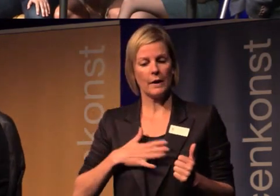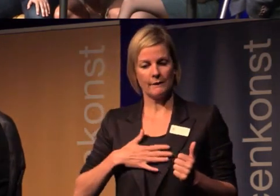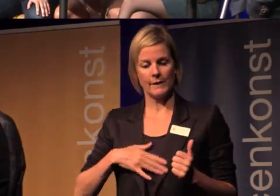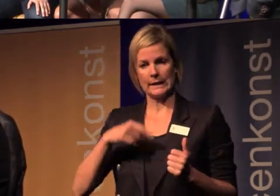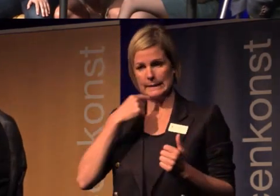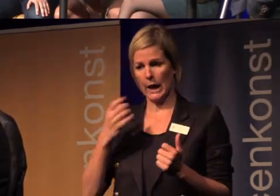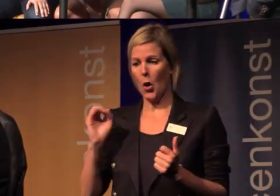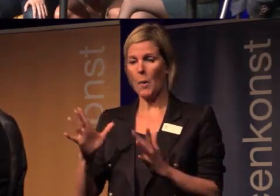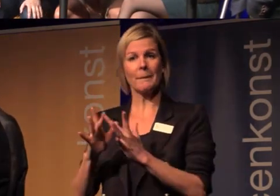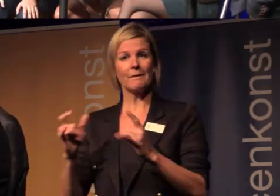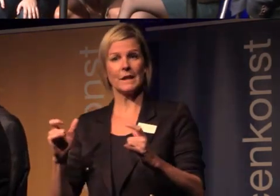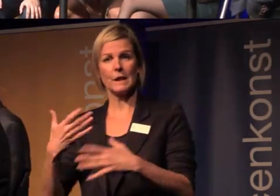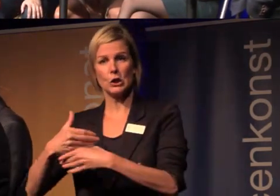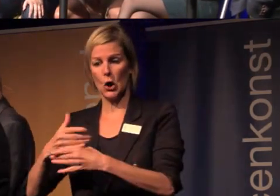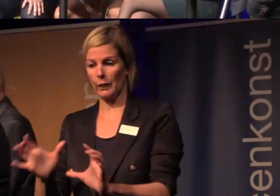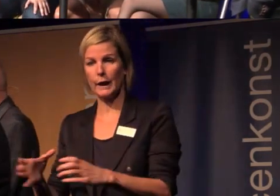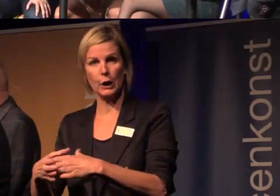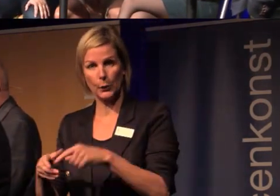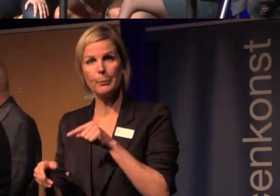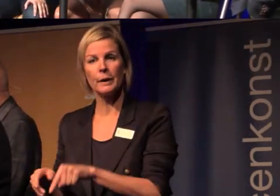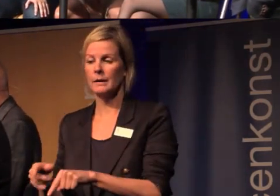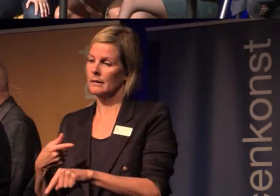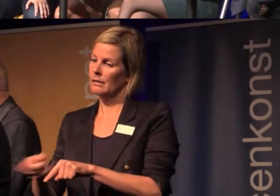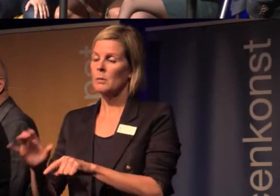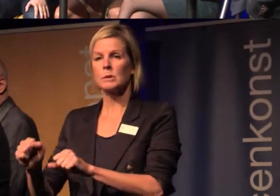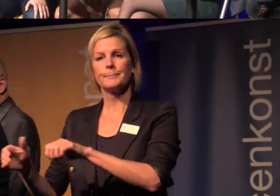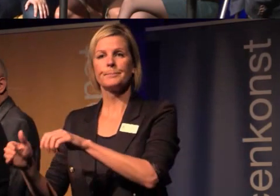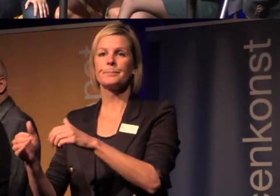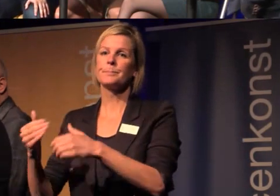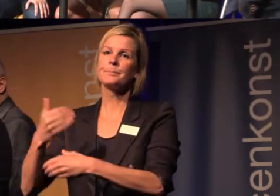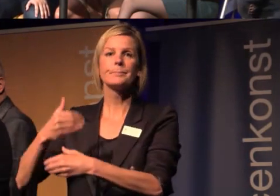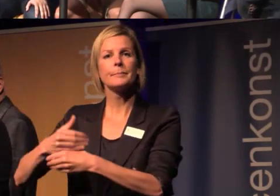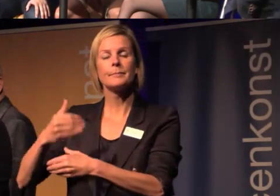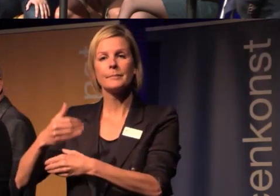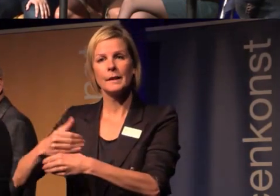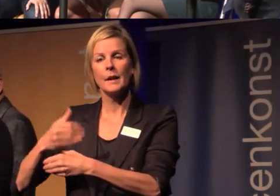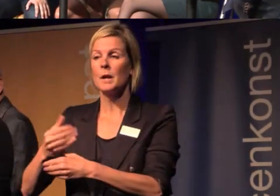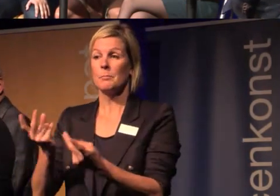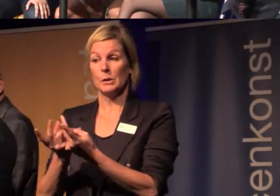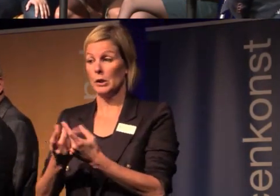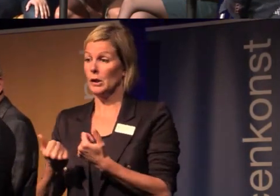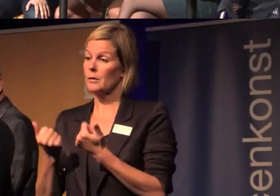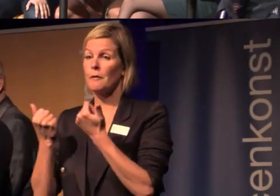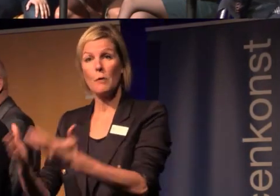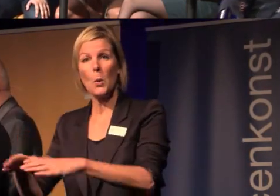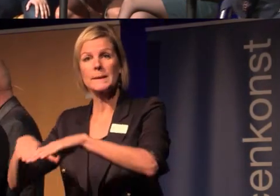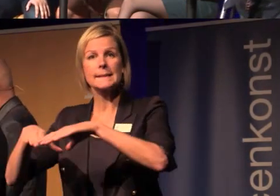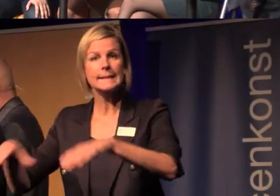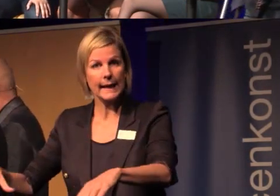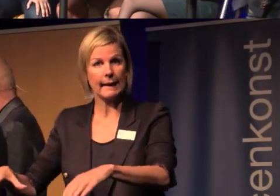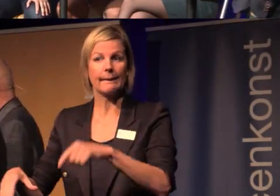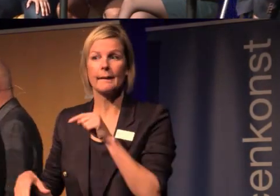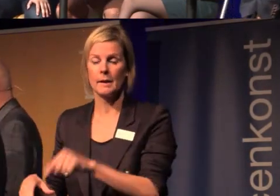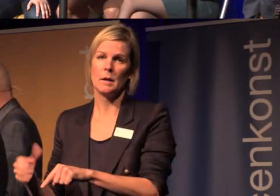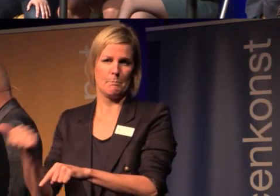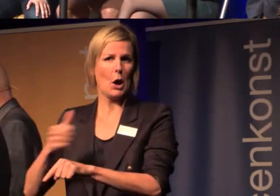fri teatergrupp och ska anordna en föreställning och vill få biljettintäkter, så måste man ha en scen. Så då vill jag igen lyfta fram det här att